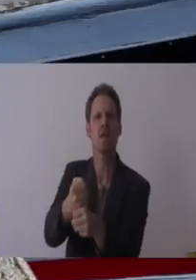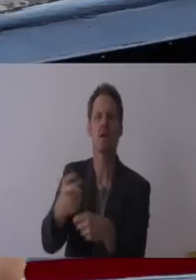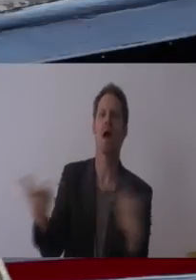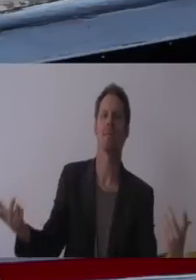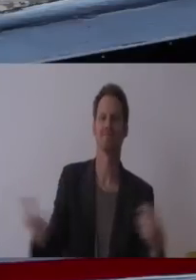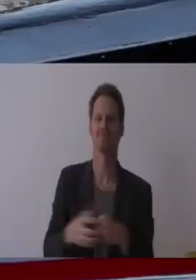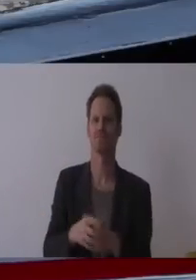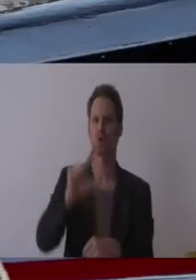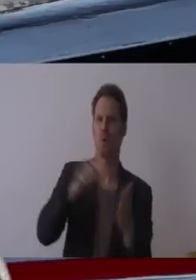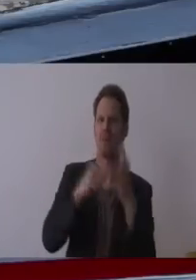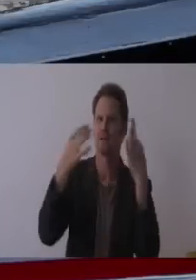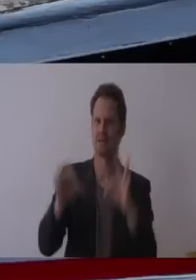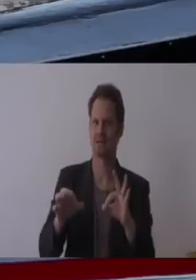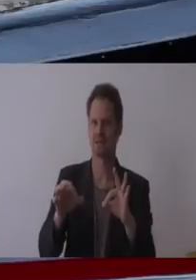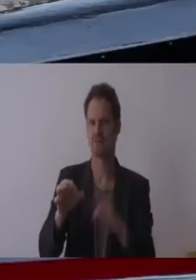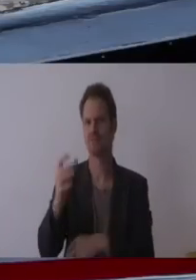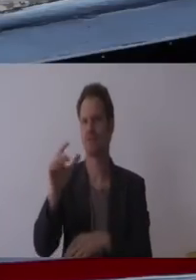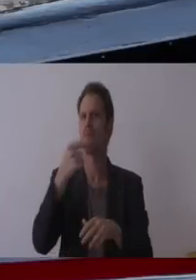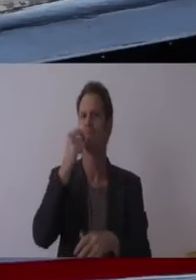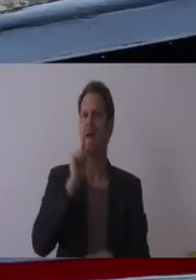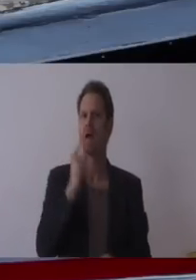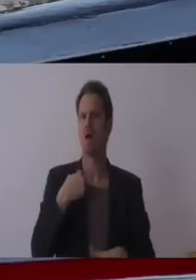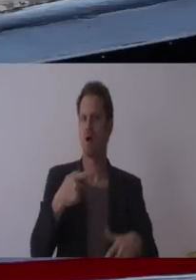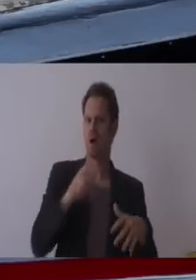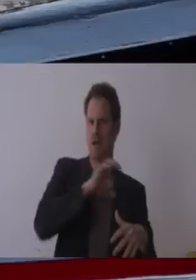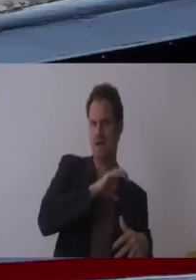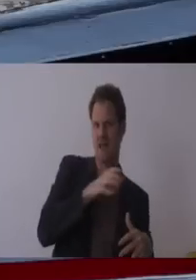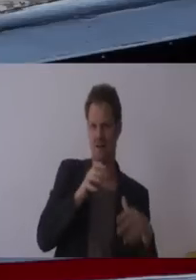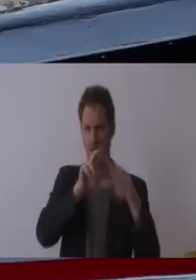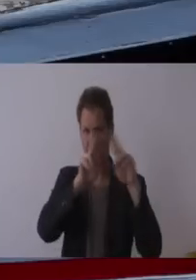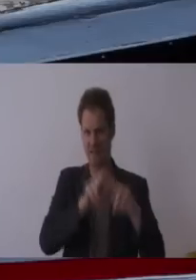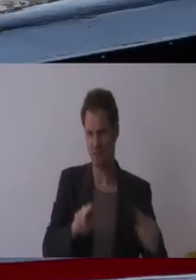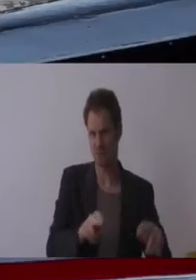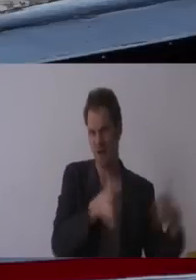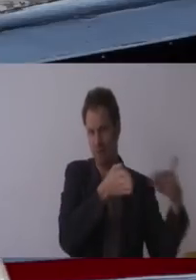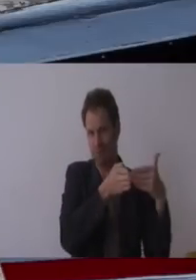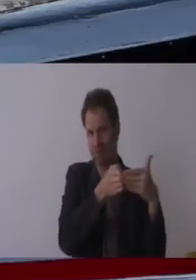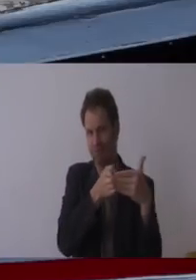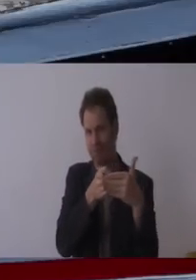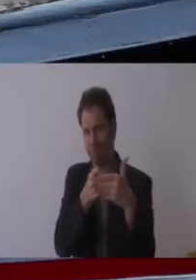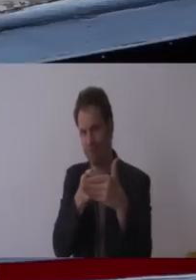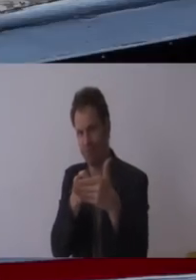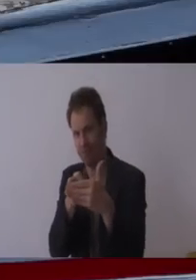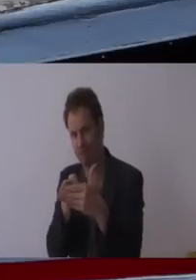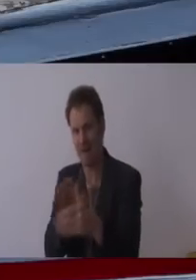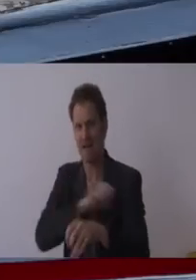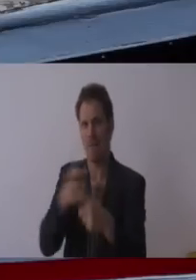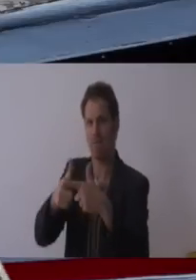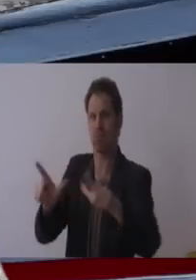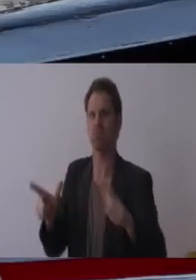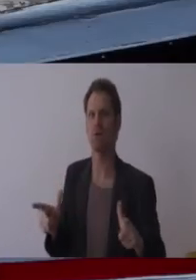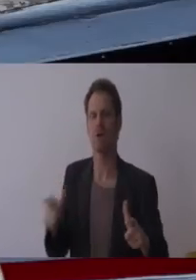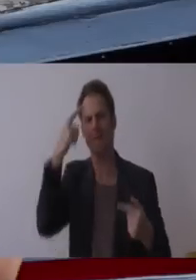déplaisait à la puissance coloniale. En mai 2010, des militants internationalistes avaient tenté de briser ce blocus en organisant